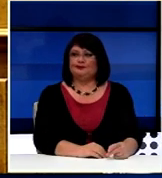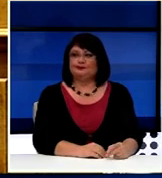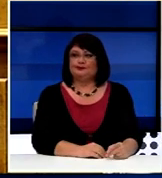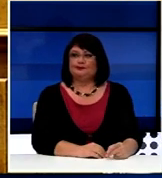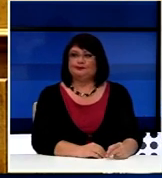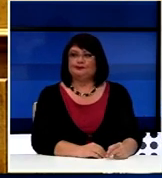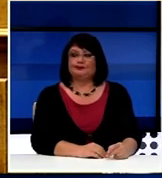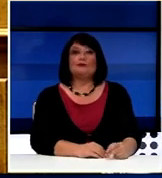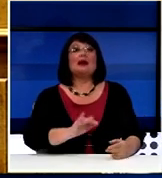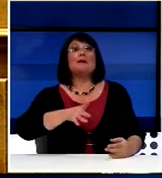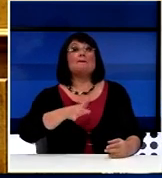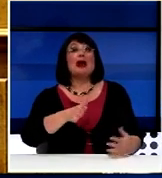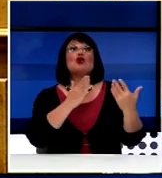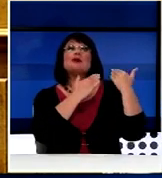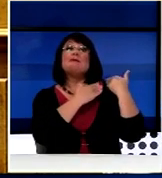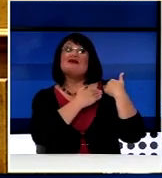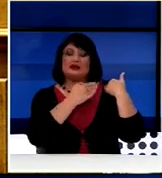Προφανώς εννοείται ότι η υπεύθυνη στάση